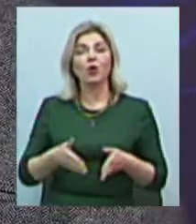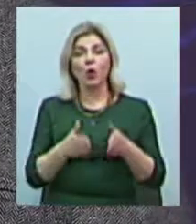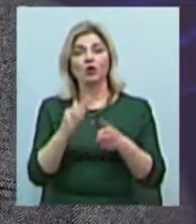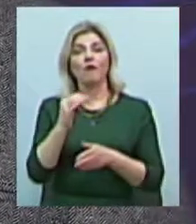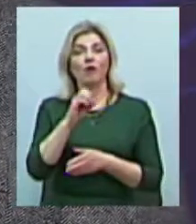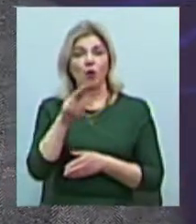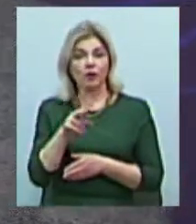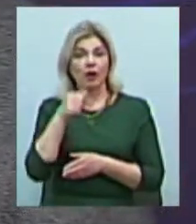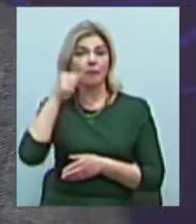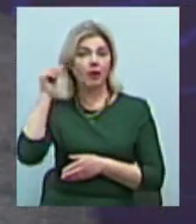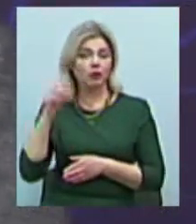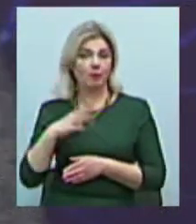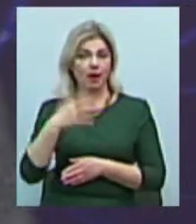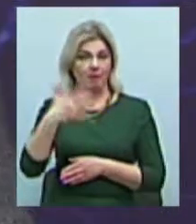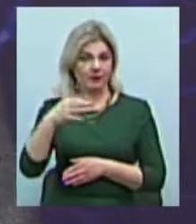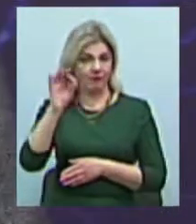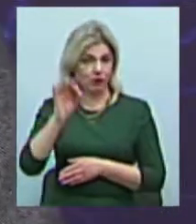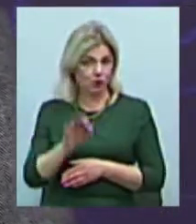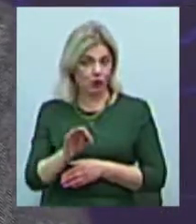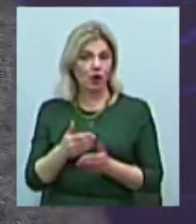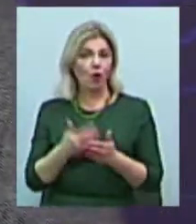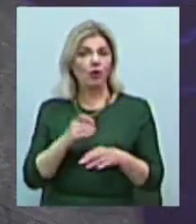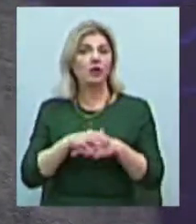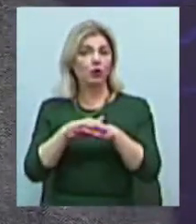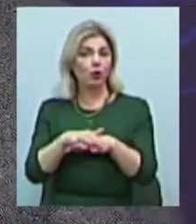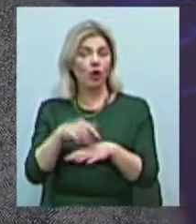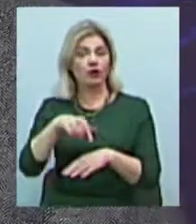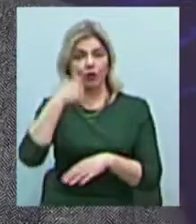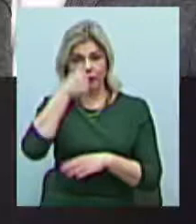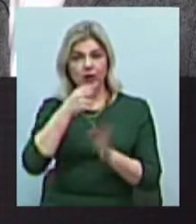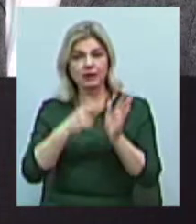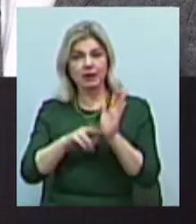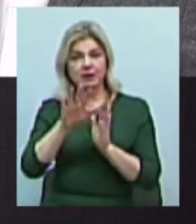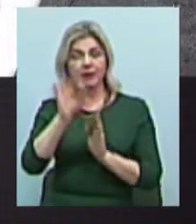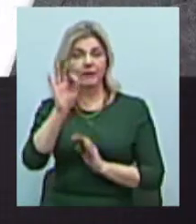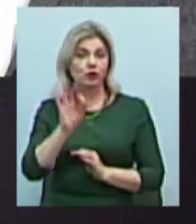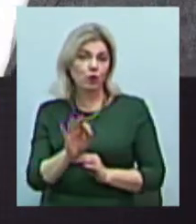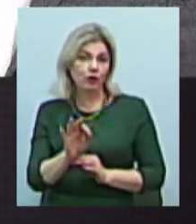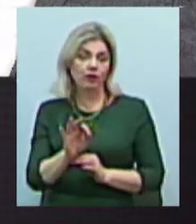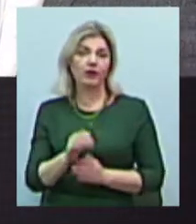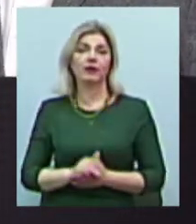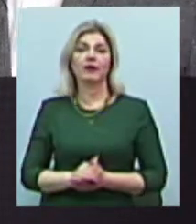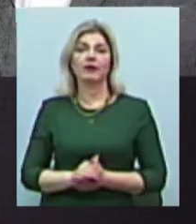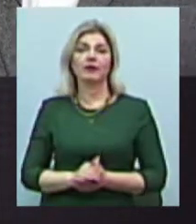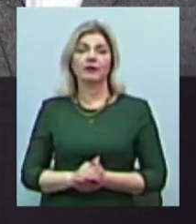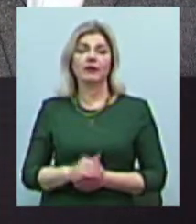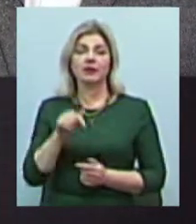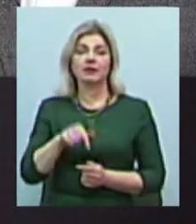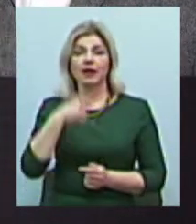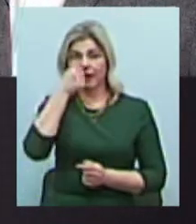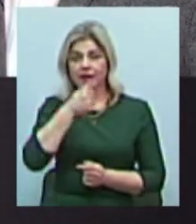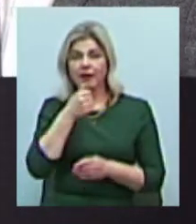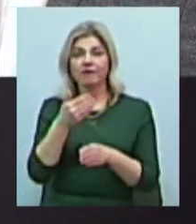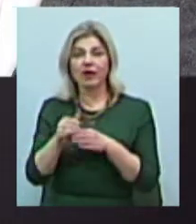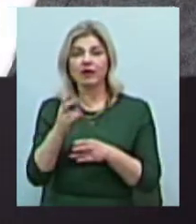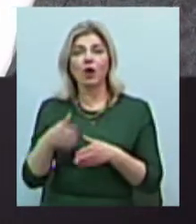в минулому році це було 50% від надходжень, в цьому році це 75%. В цей рік виділено